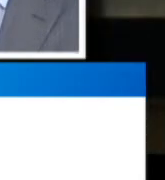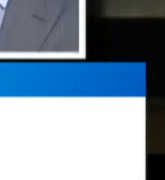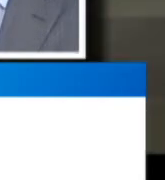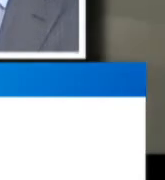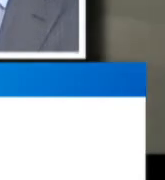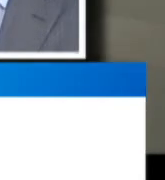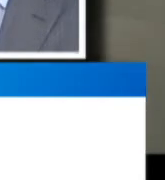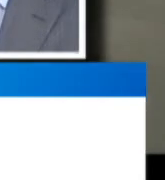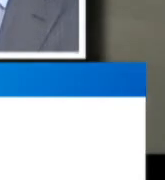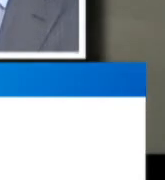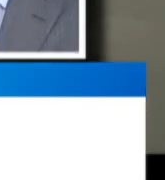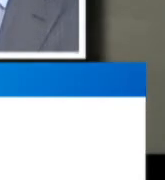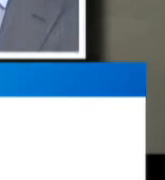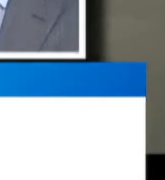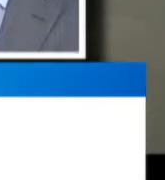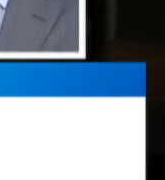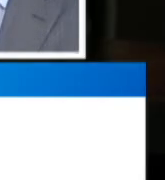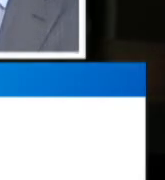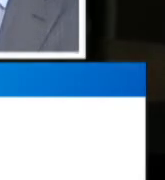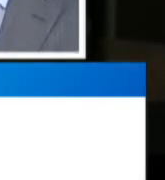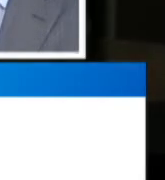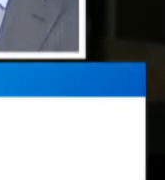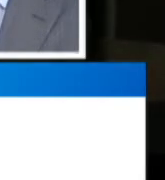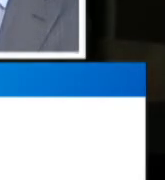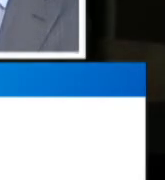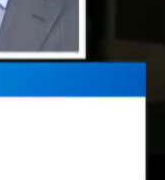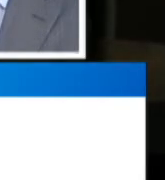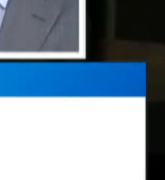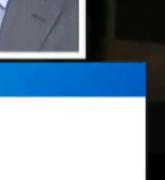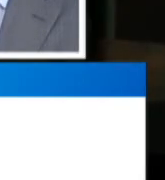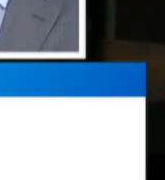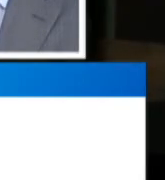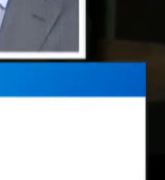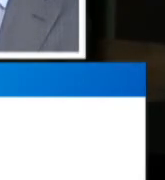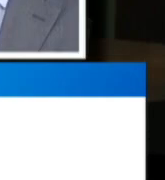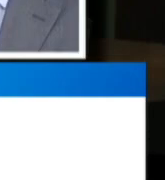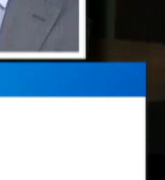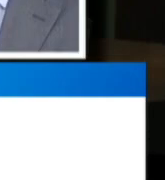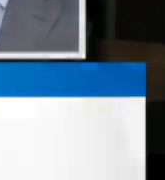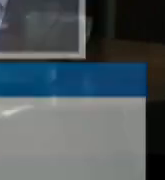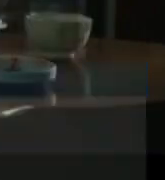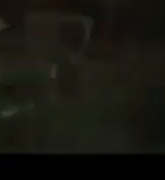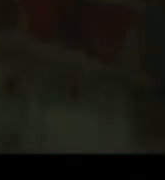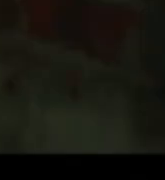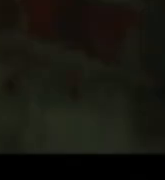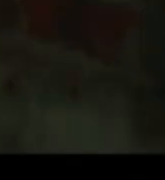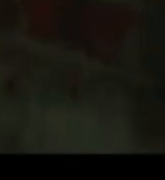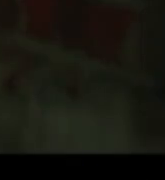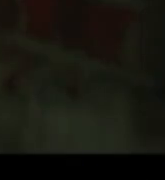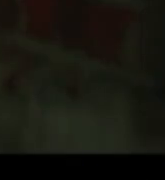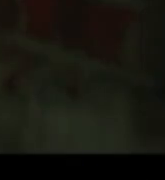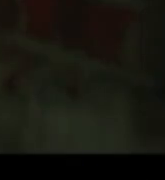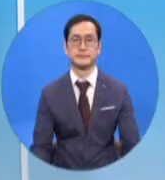아니면 에 그 돈을 모아서 송강호 씨 칩을 더 좋게 만들어주는 것이 좋은 것이냐